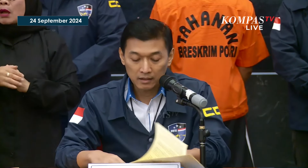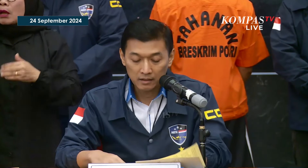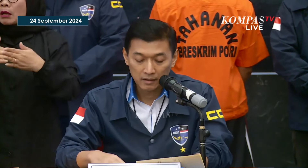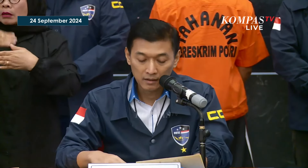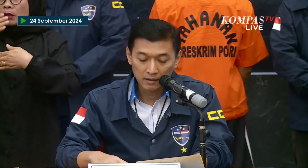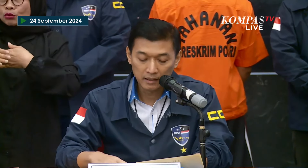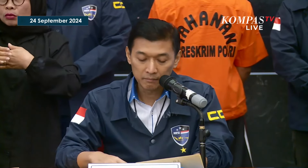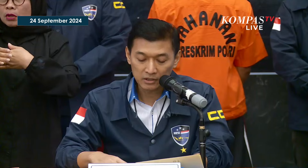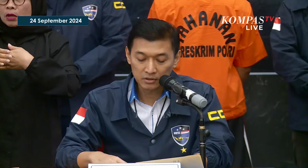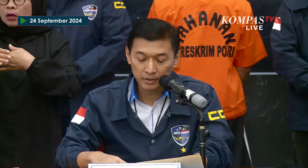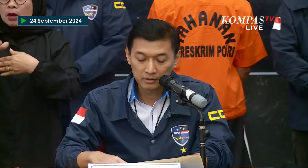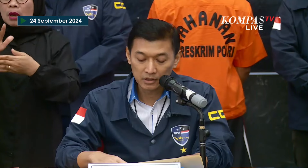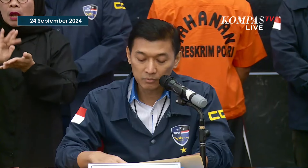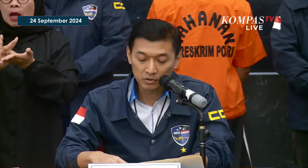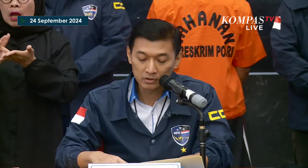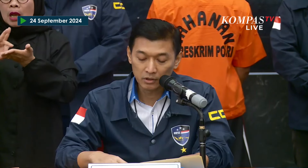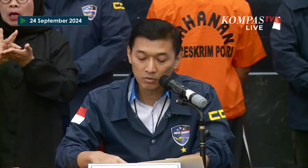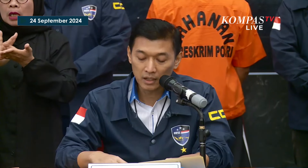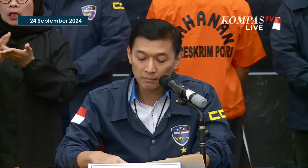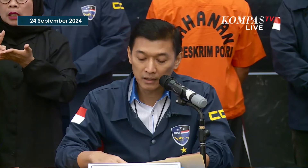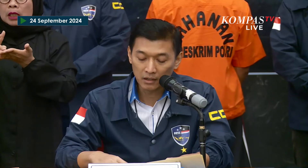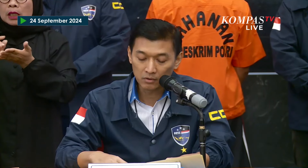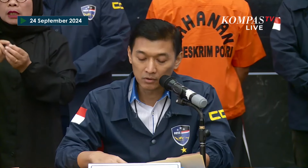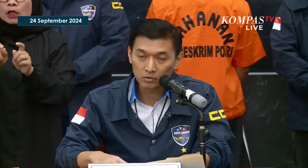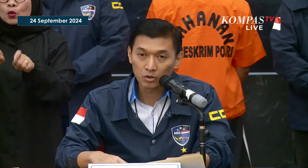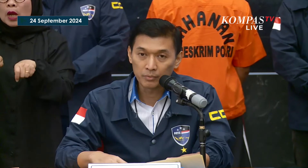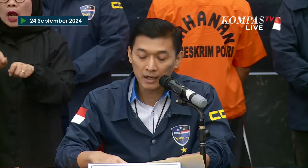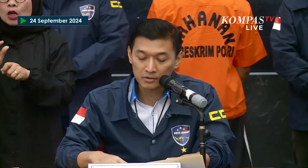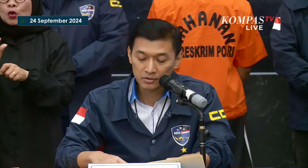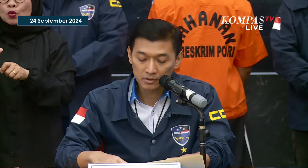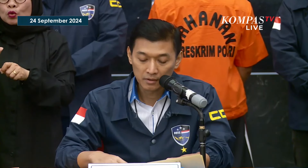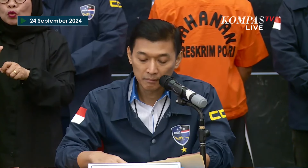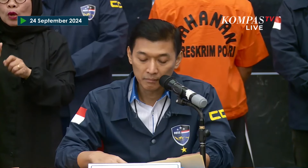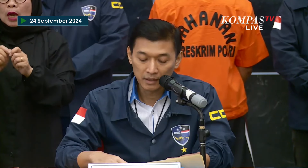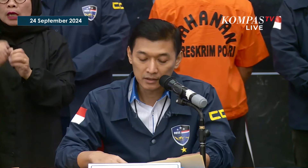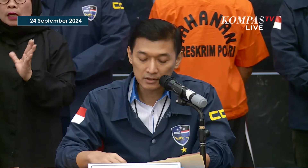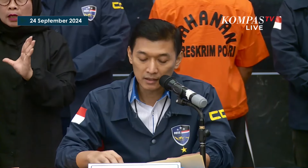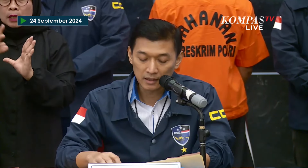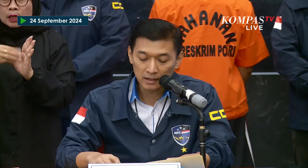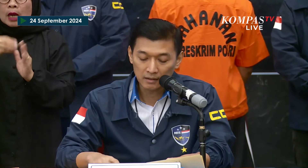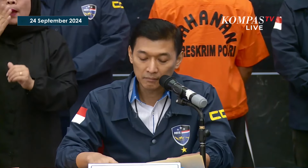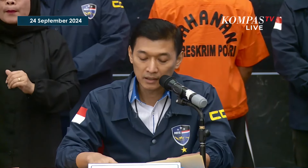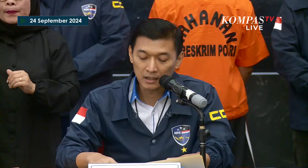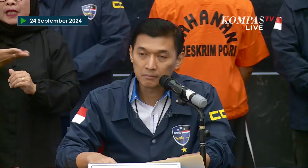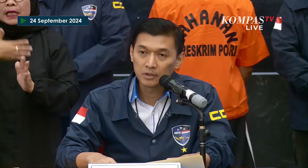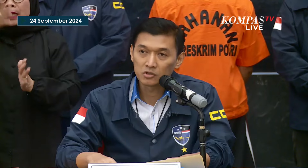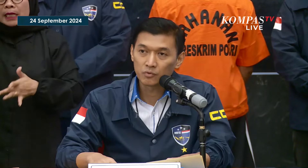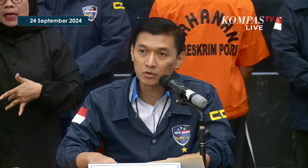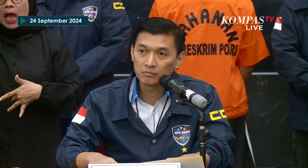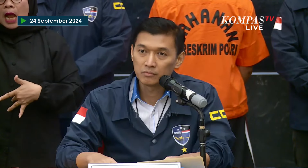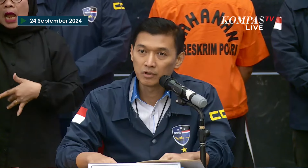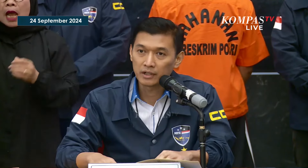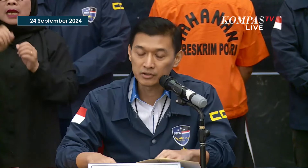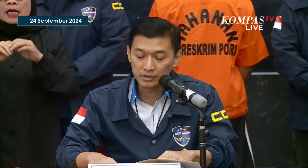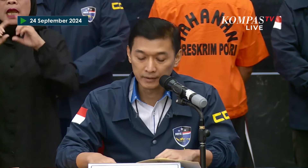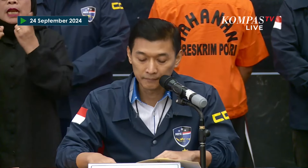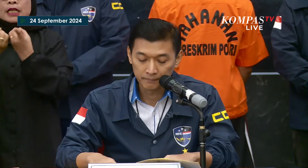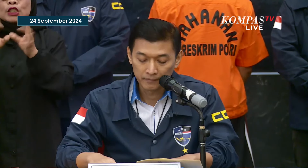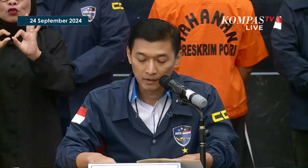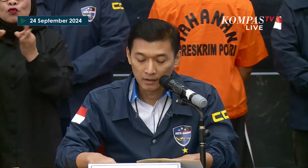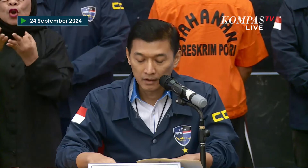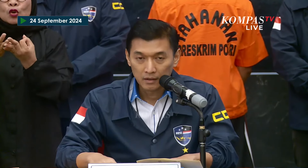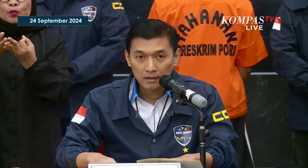Selanjutnya, link pastebin tersebut diunggah pada akun topiax milik tersangka pada